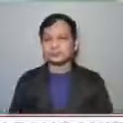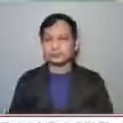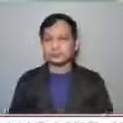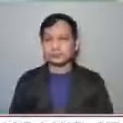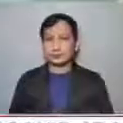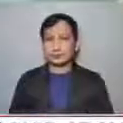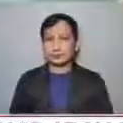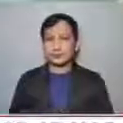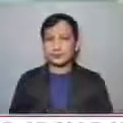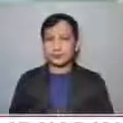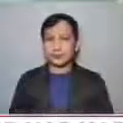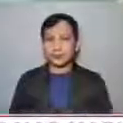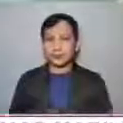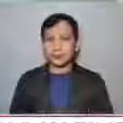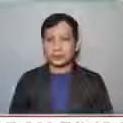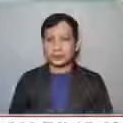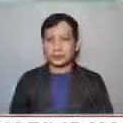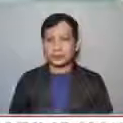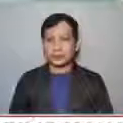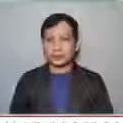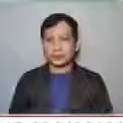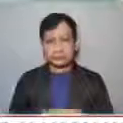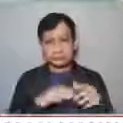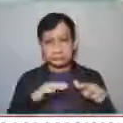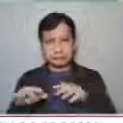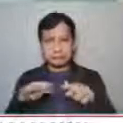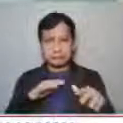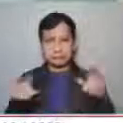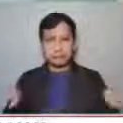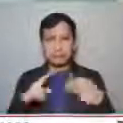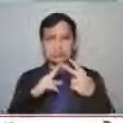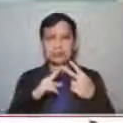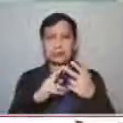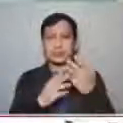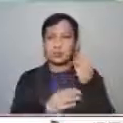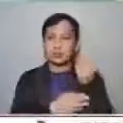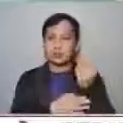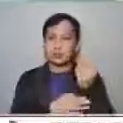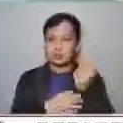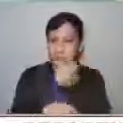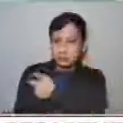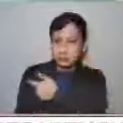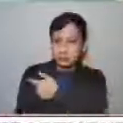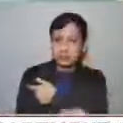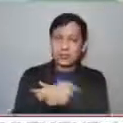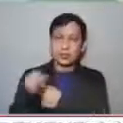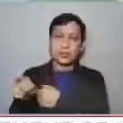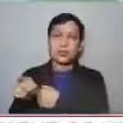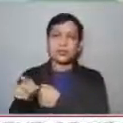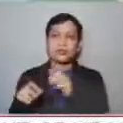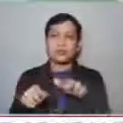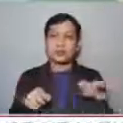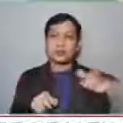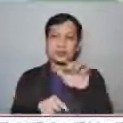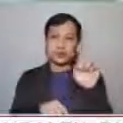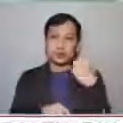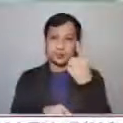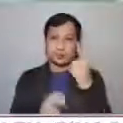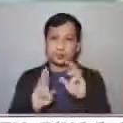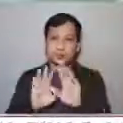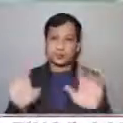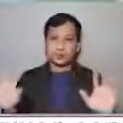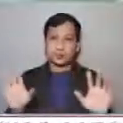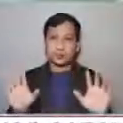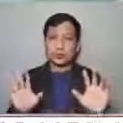kababayan tuwing pumuputok ang bulkan at iba pang sakuna. Mas lalong importante ito gani para sa mga